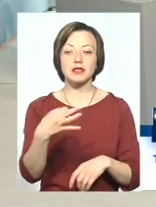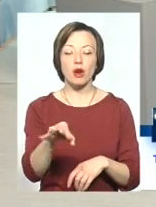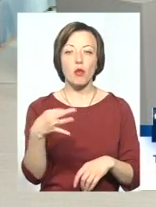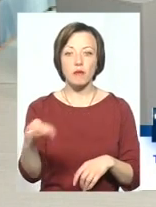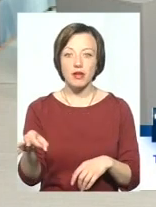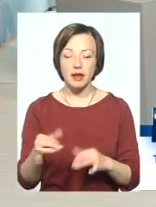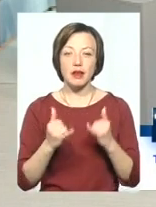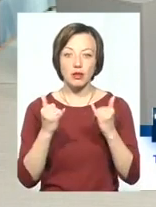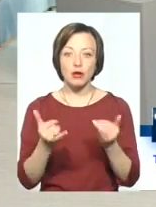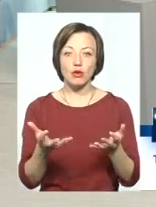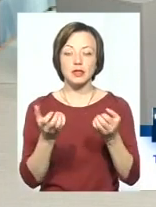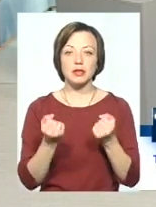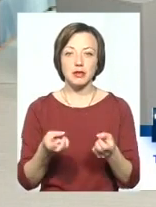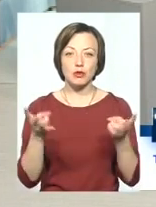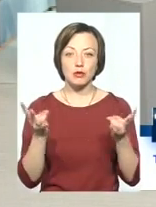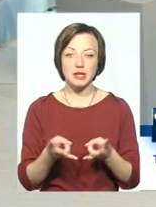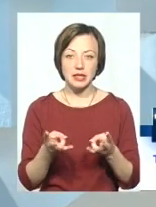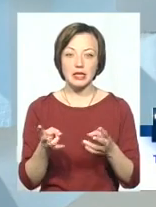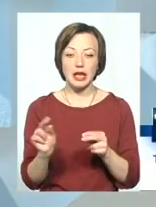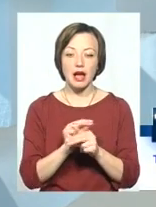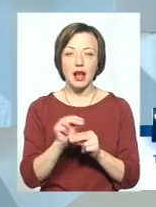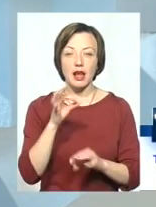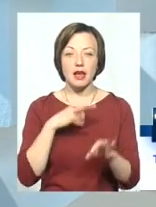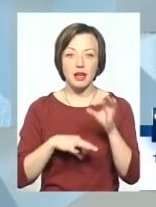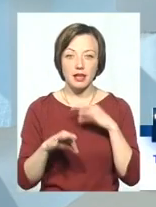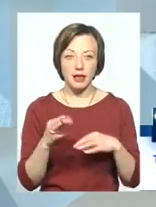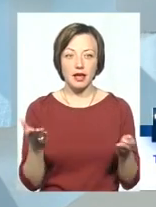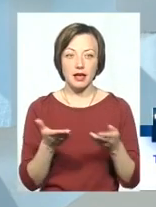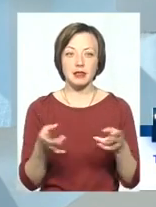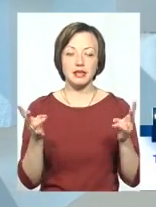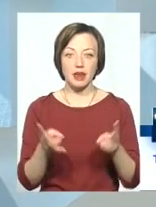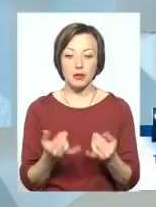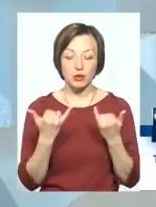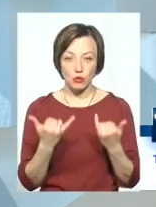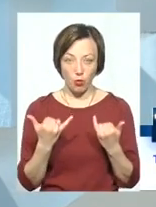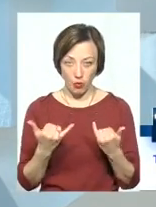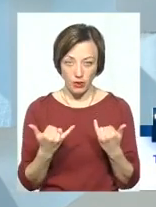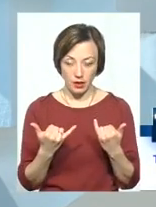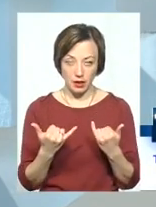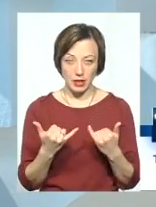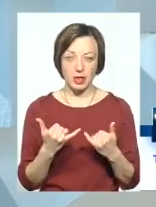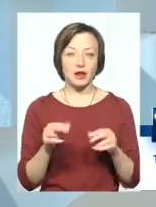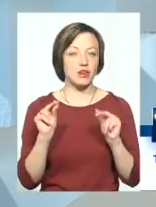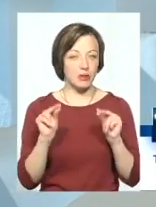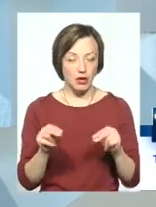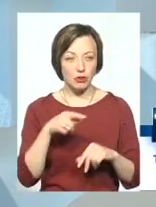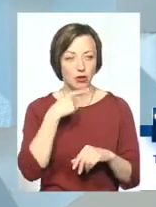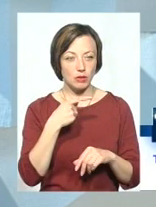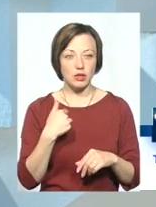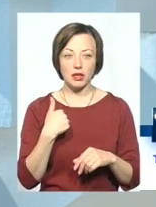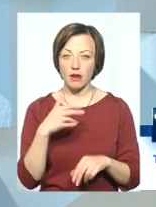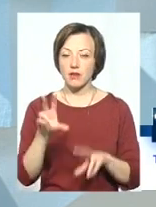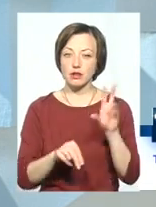копійки для того, щоб отримати необхідні ліки, е, які їй треба уже сьогодні. І відверто кажучи, я би